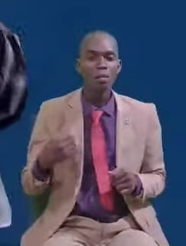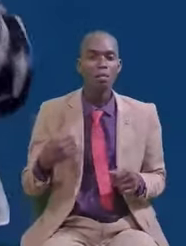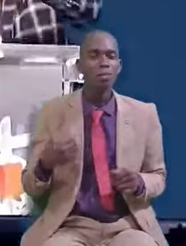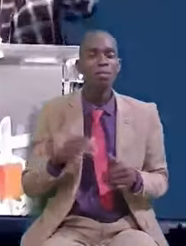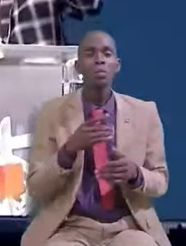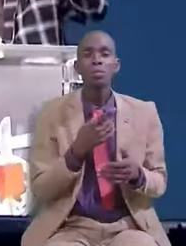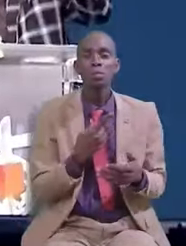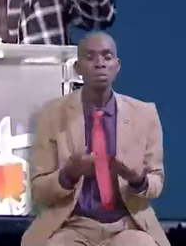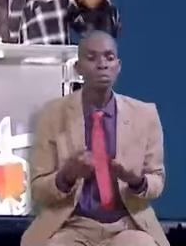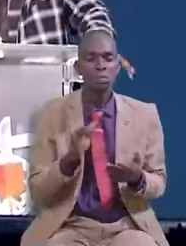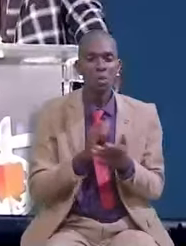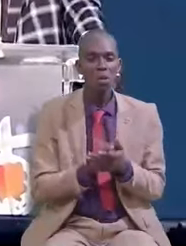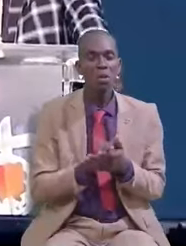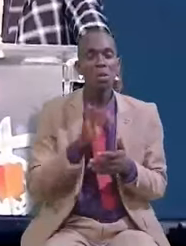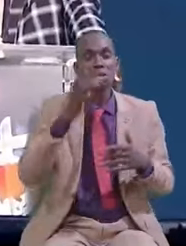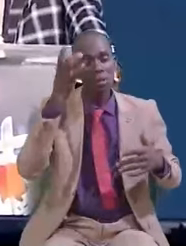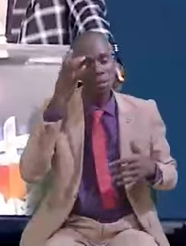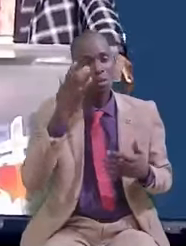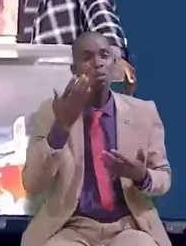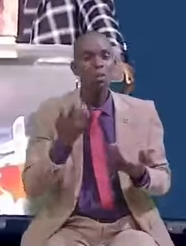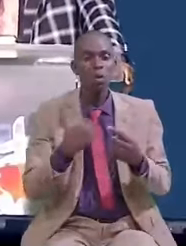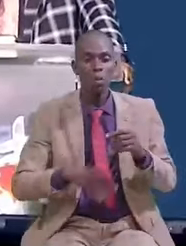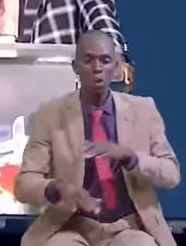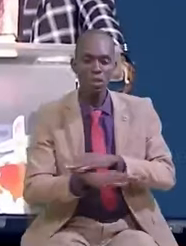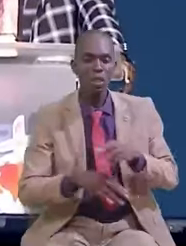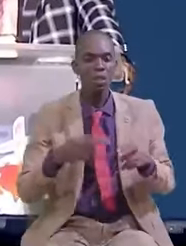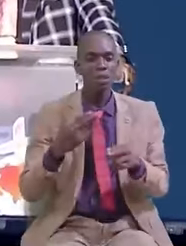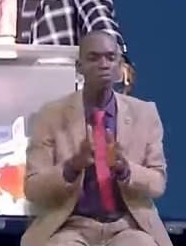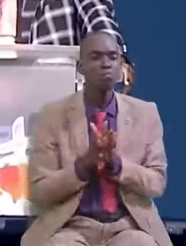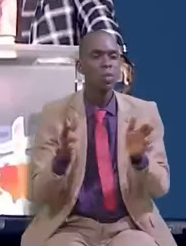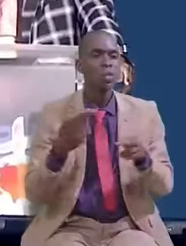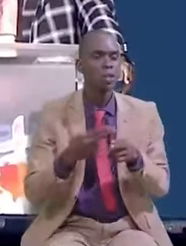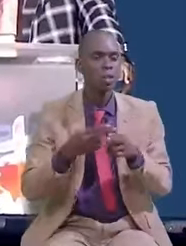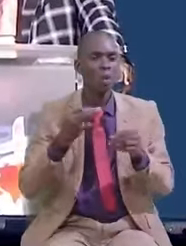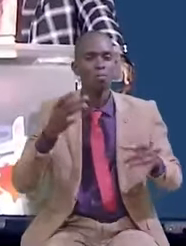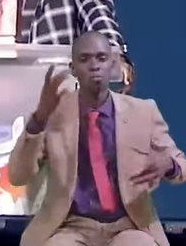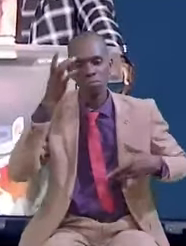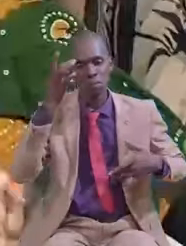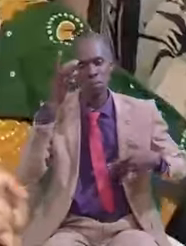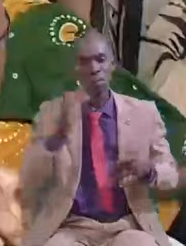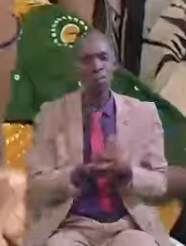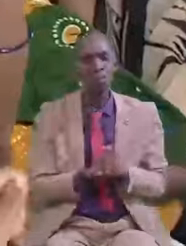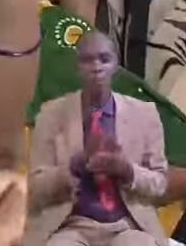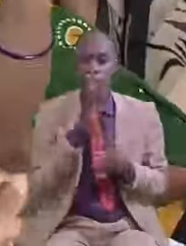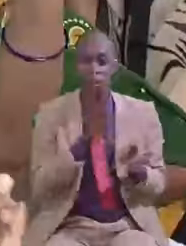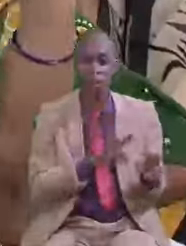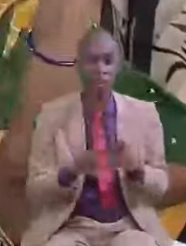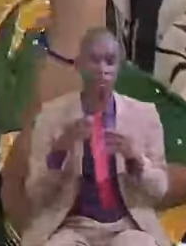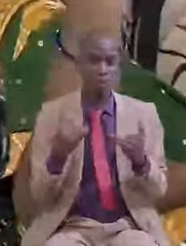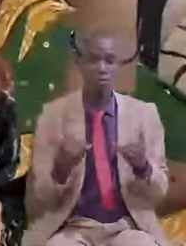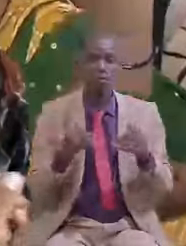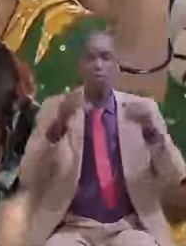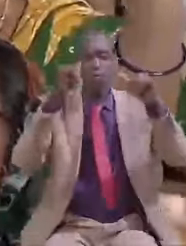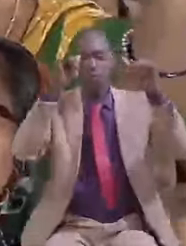Quel que soit le nom de la maladie, le nom général de la maladie. Apprêtez-vous maintenant. Père, au